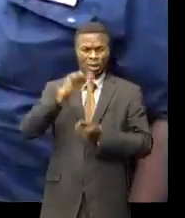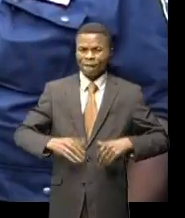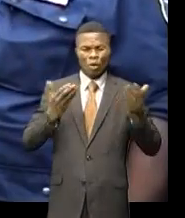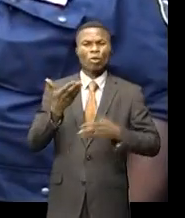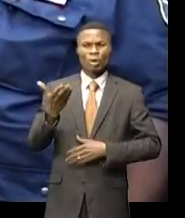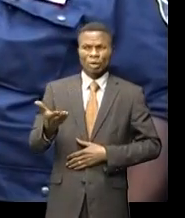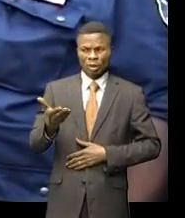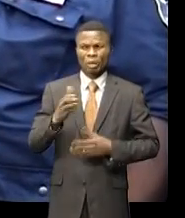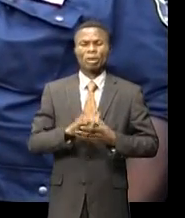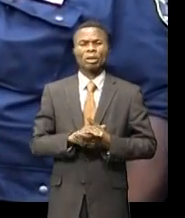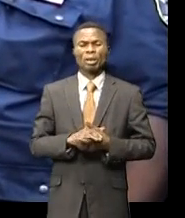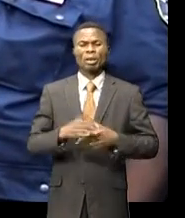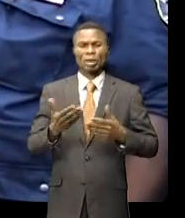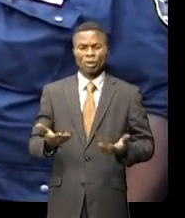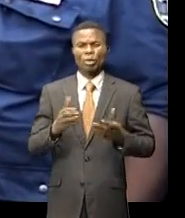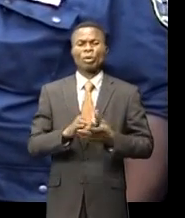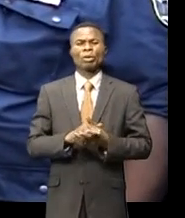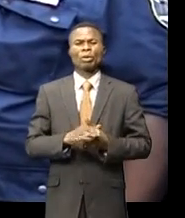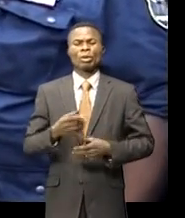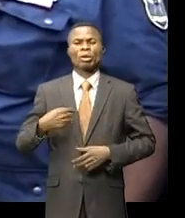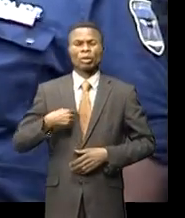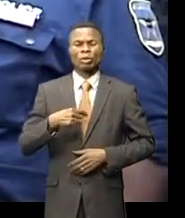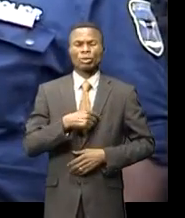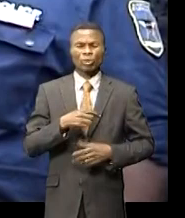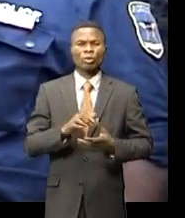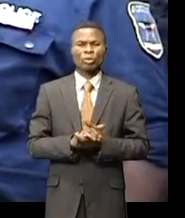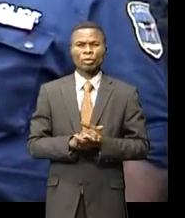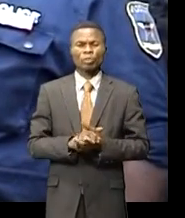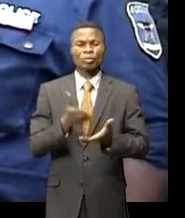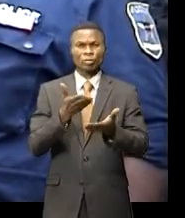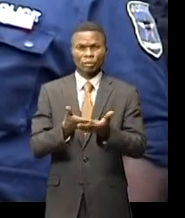Trading in media, social media here, ça